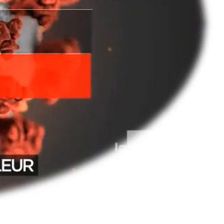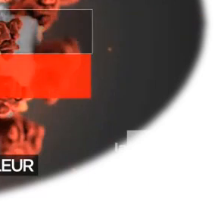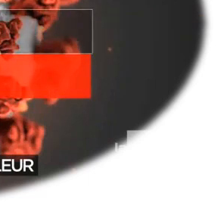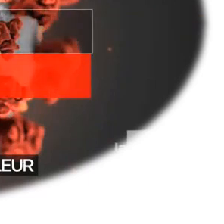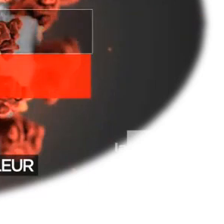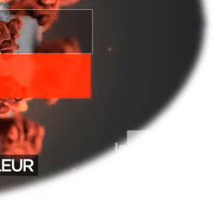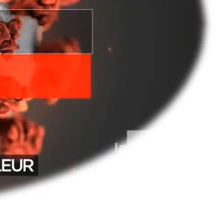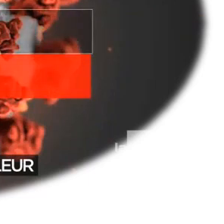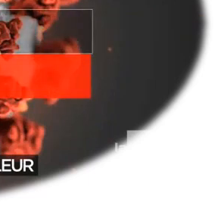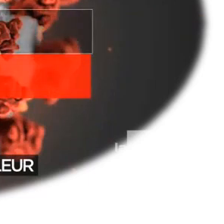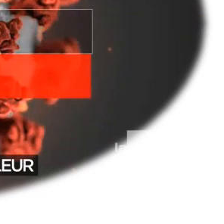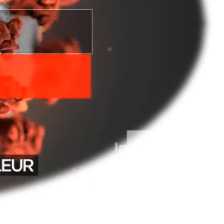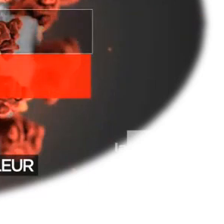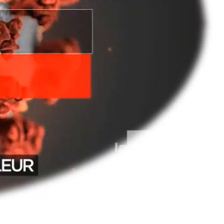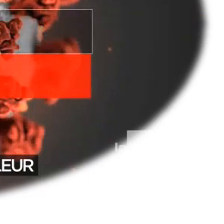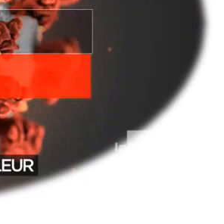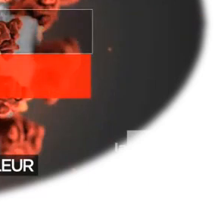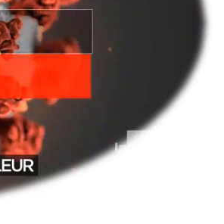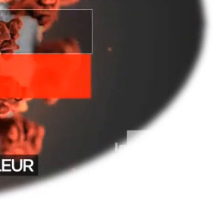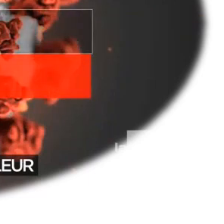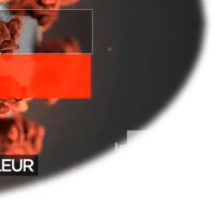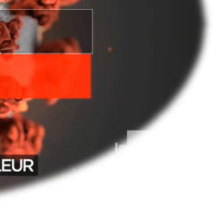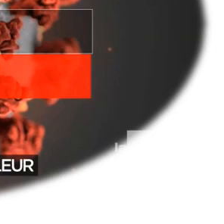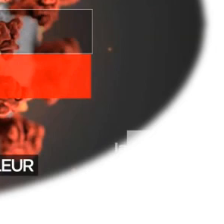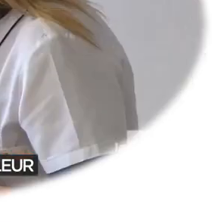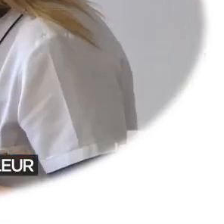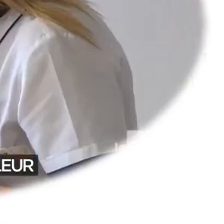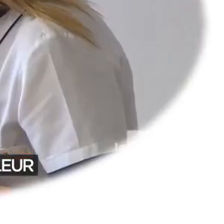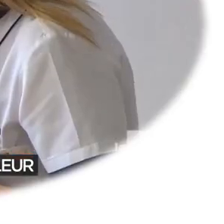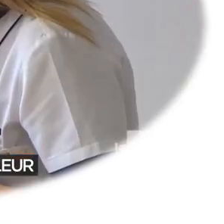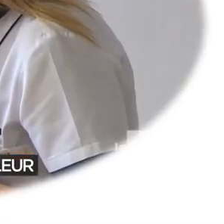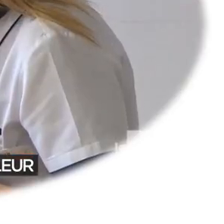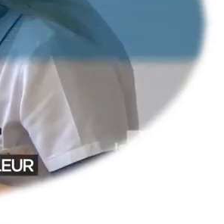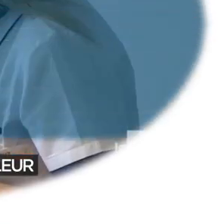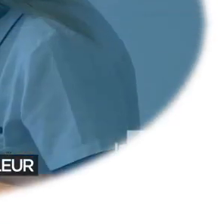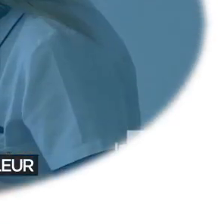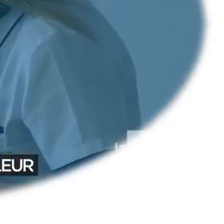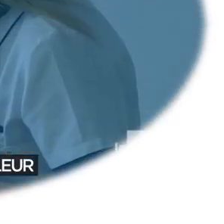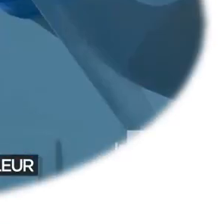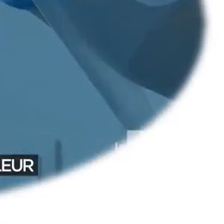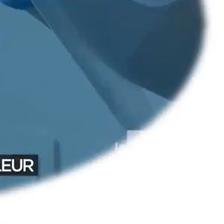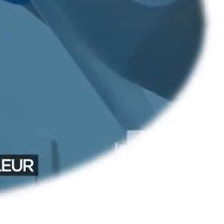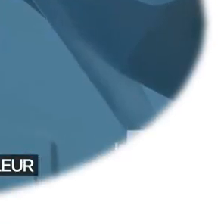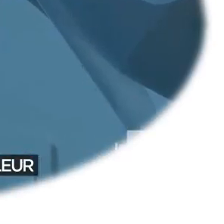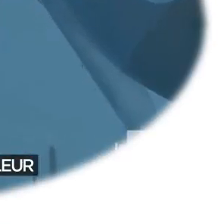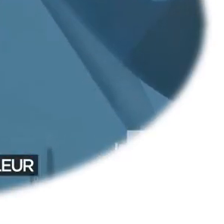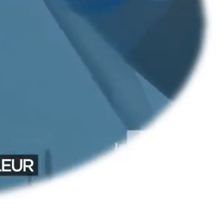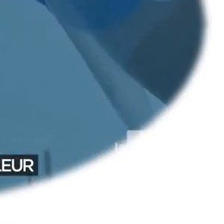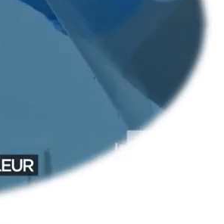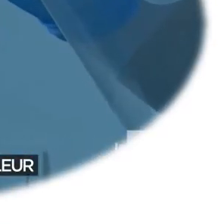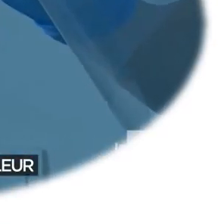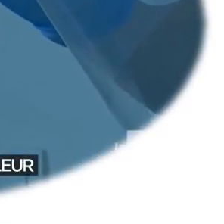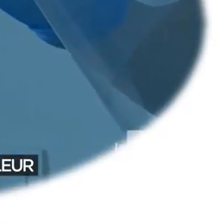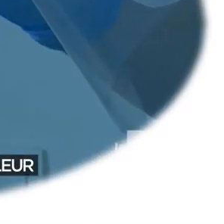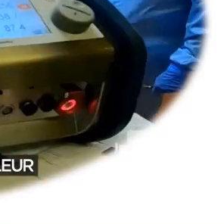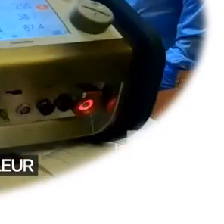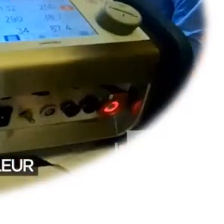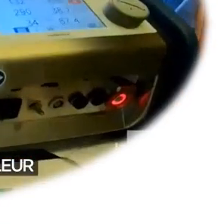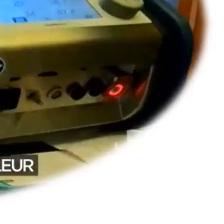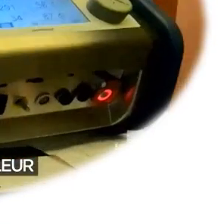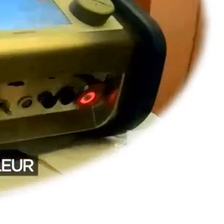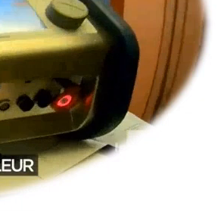enregistré 212 nouveaux cas de Covid, 42 décès. Cela reste trop, mais c'est une baisse constante de 3% par jour.